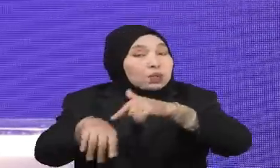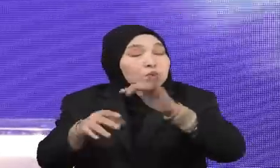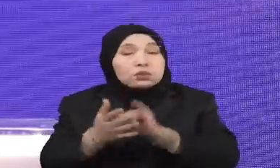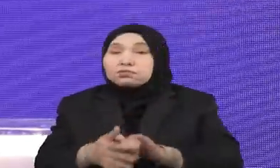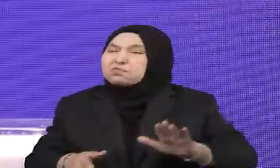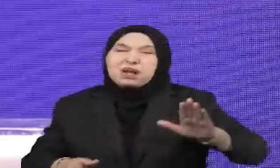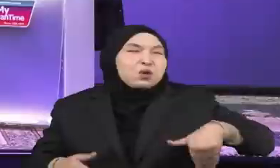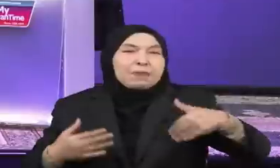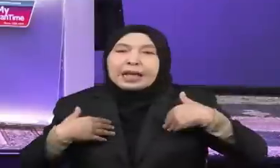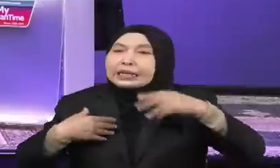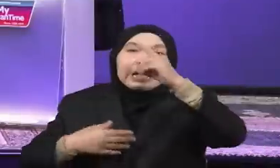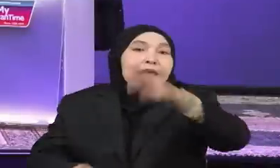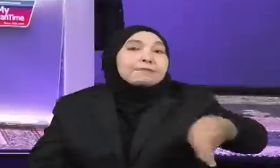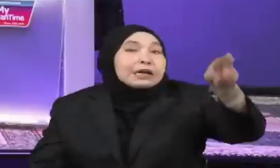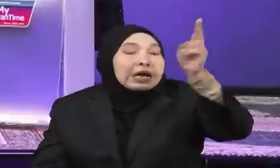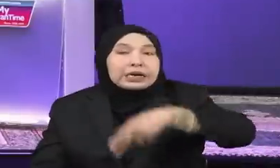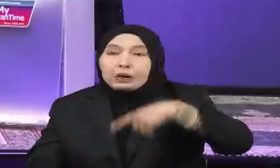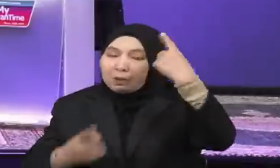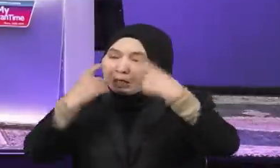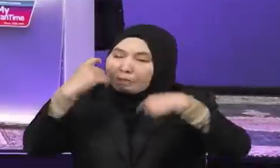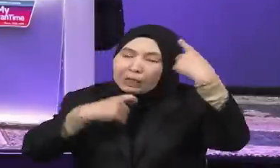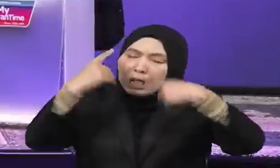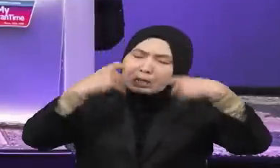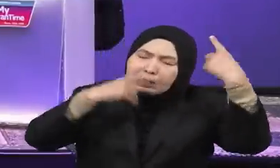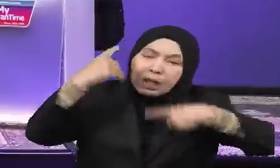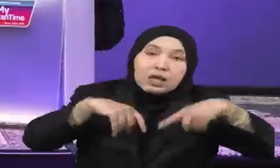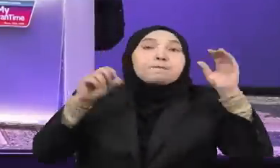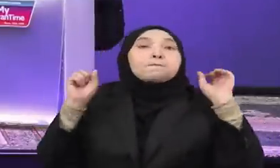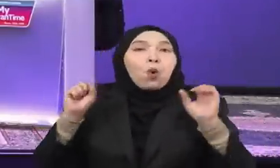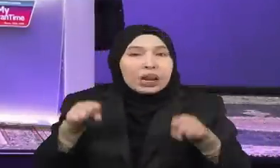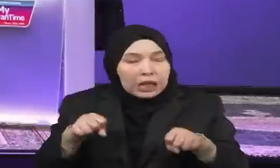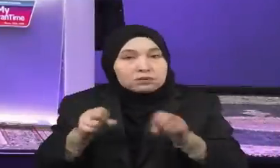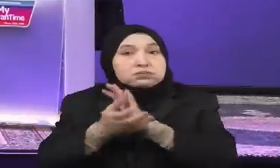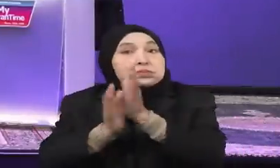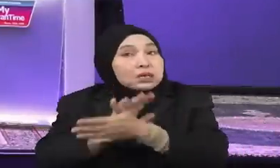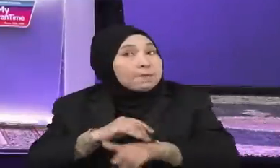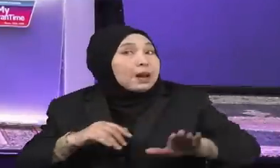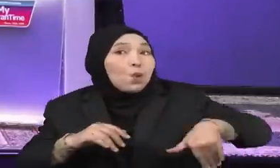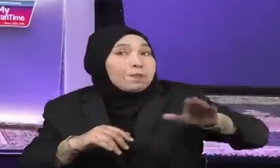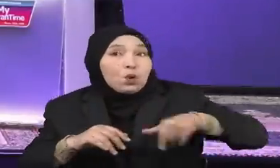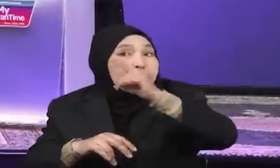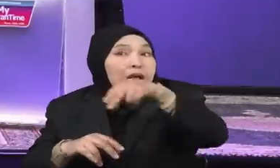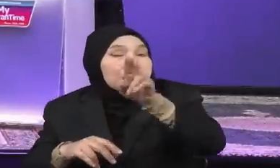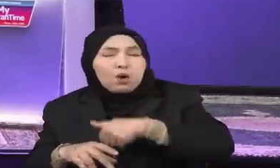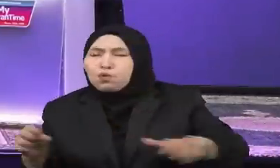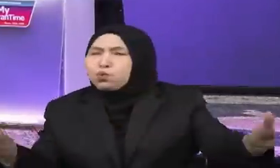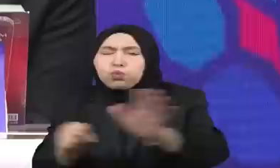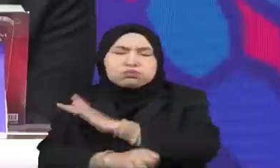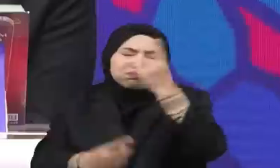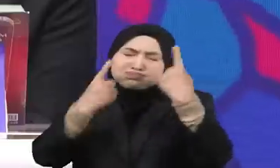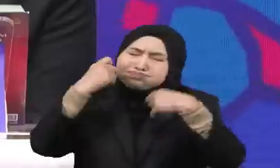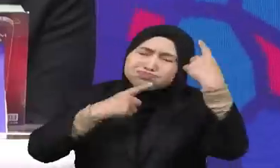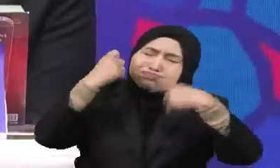lagi belum ada pengharaman untuk merata ya jadi Madinah pada waktu itu penuh dengan dengan tangisan